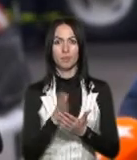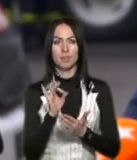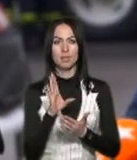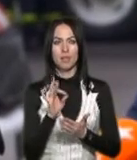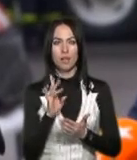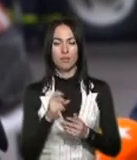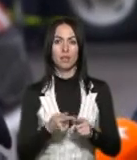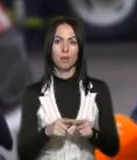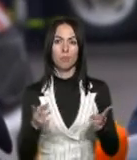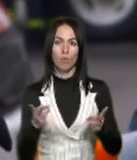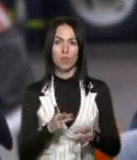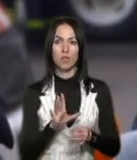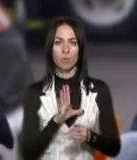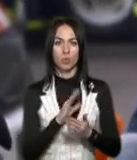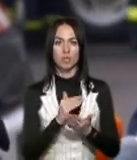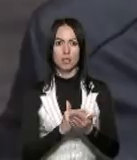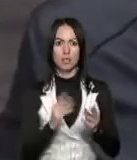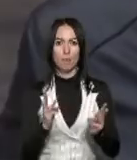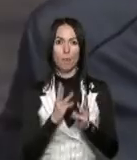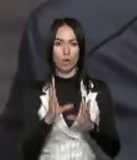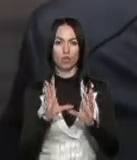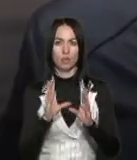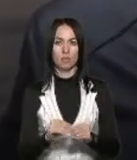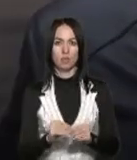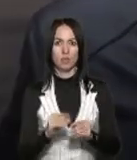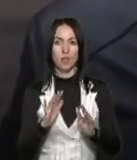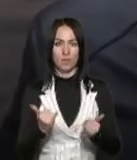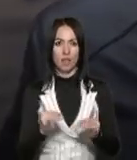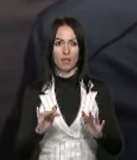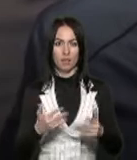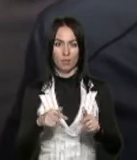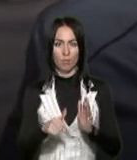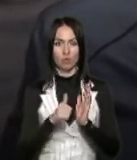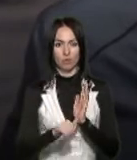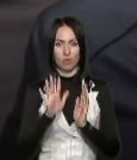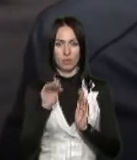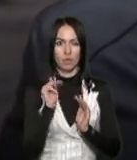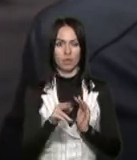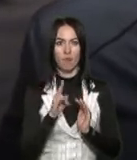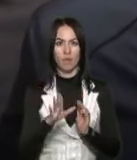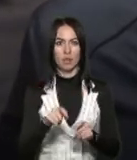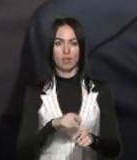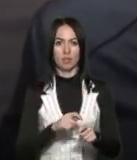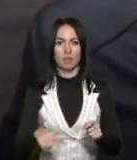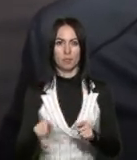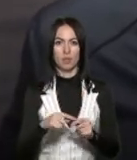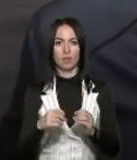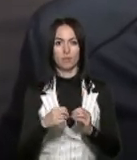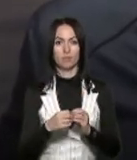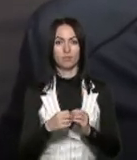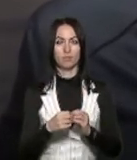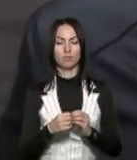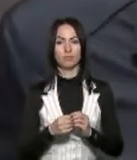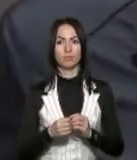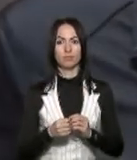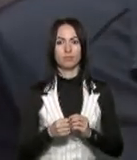це повинна бути система пожежогасіння. В даний момент 65 тисяч квадратних метрів. На теперішній час